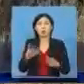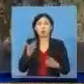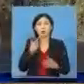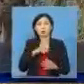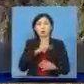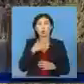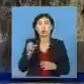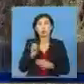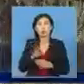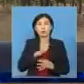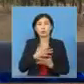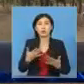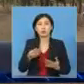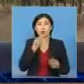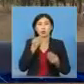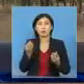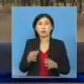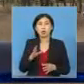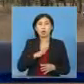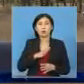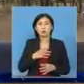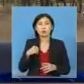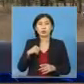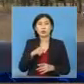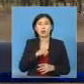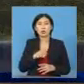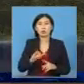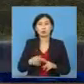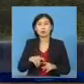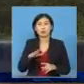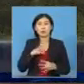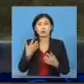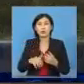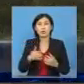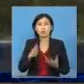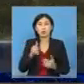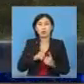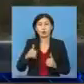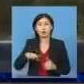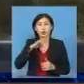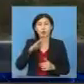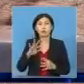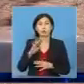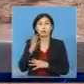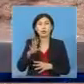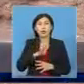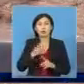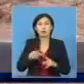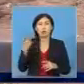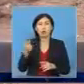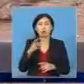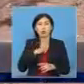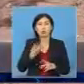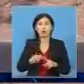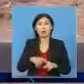себя горы мусора и различных пищевых отходов. Тем самым загрязняют окружающую среду. Особенно страдают деревья актюбинского лесного